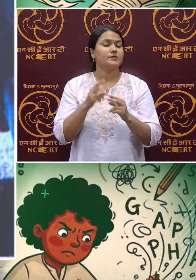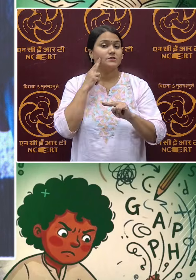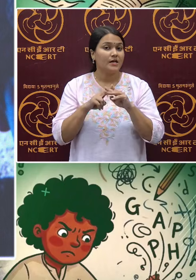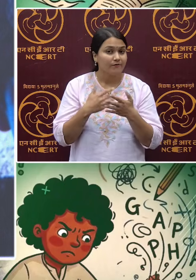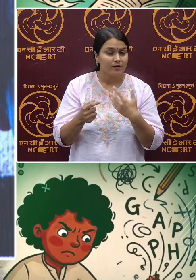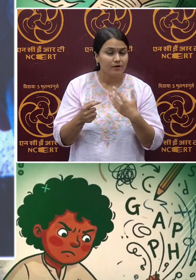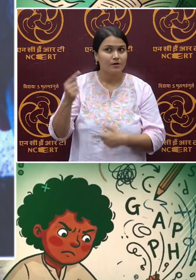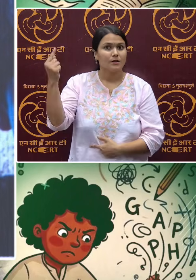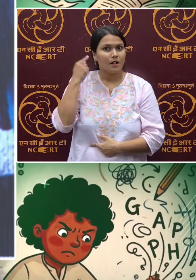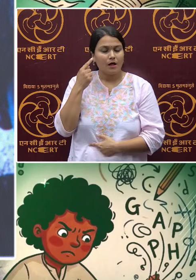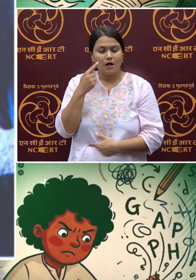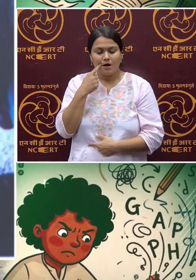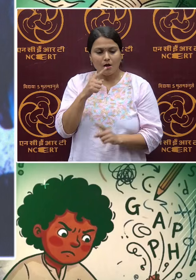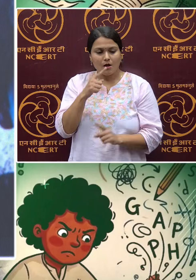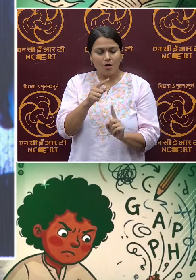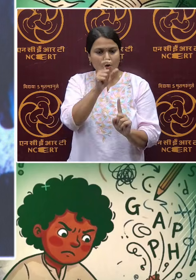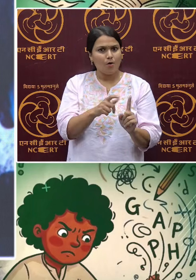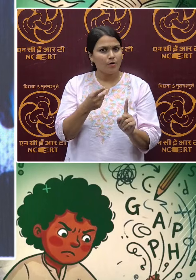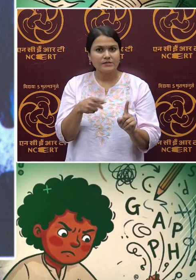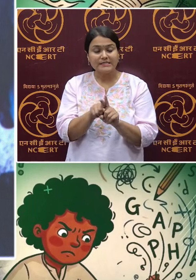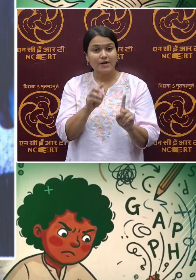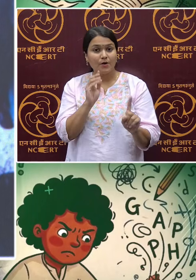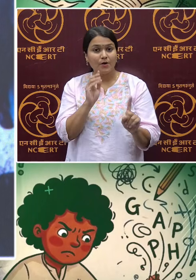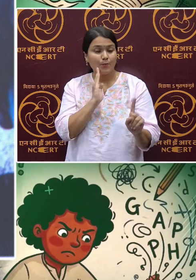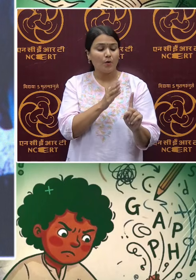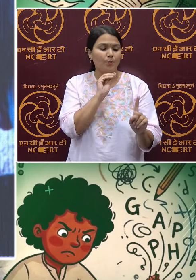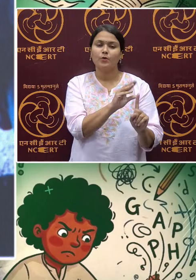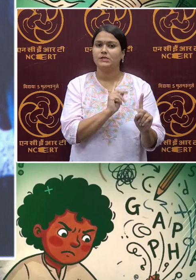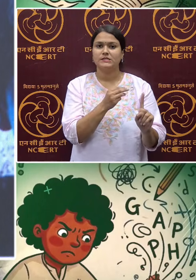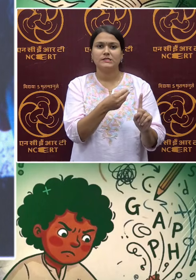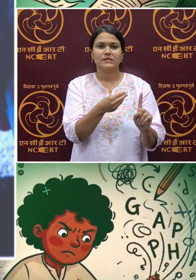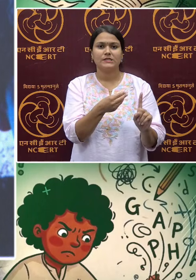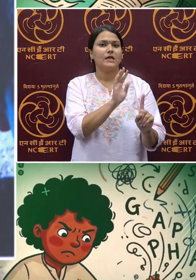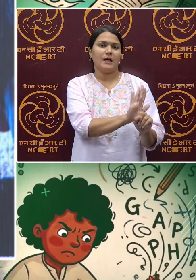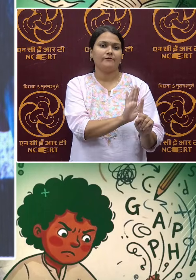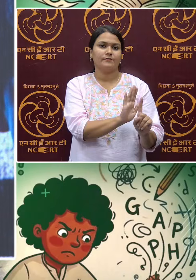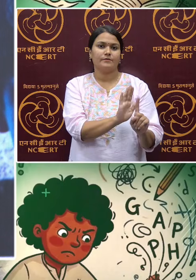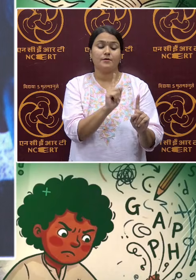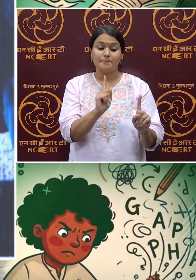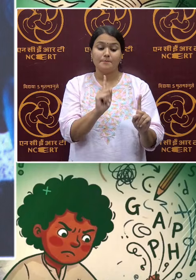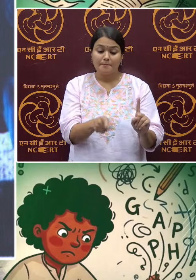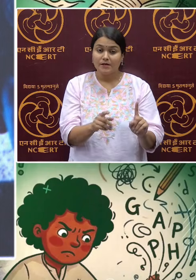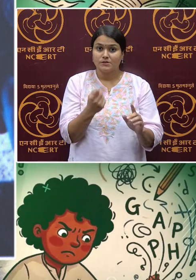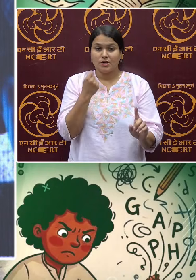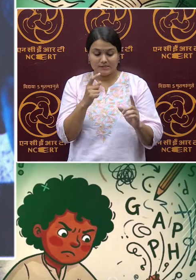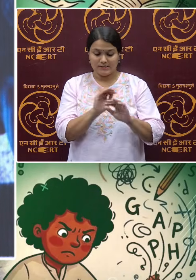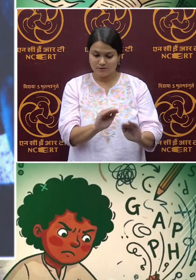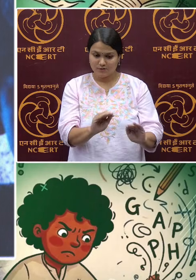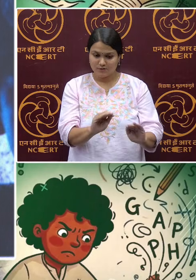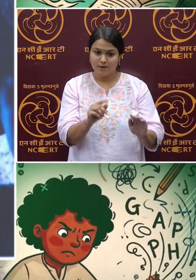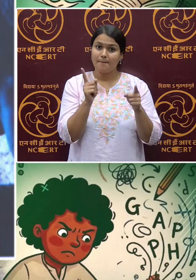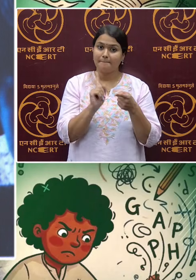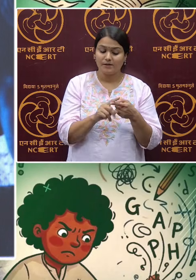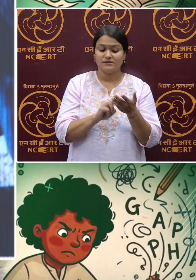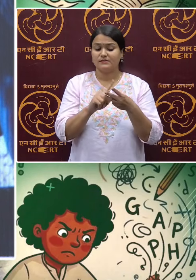बाद आप डायरेक्ट लेबलिंग मत कीजिए. Try to be more empathetic and understanding towards the need of a child. Also, NEP